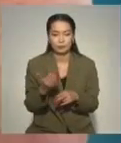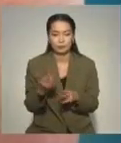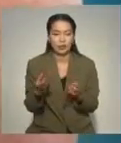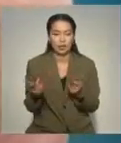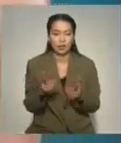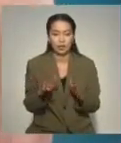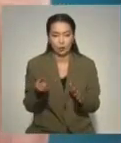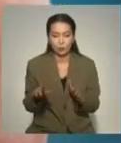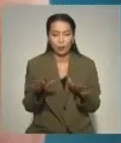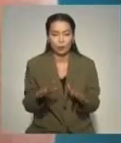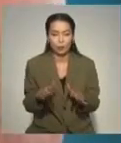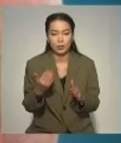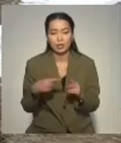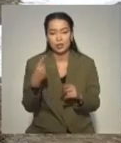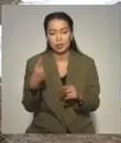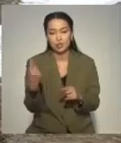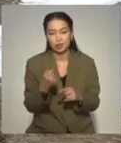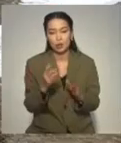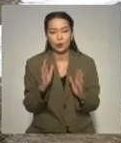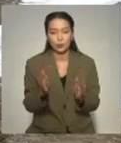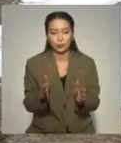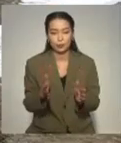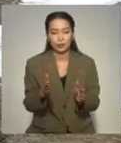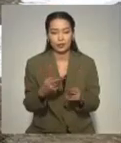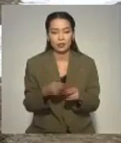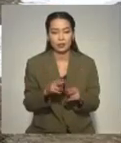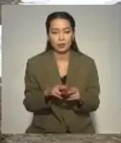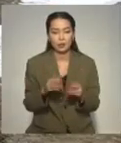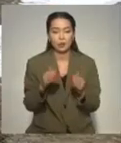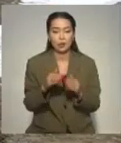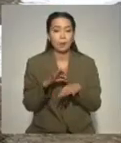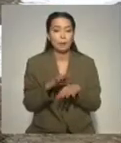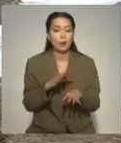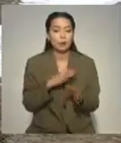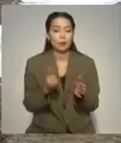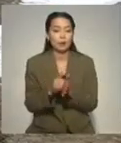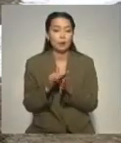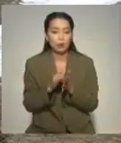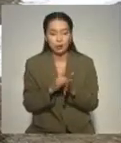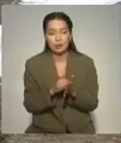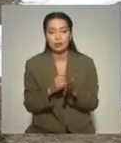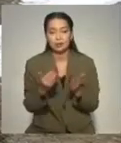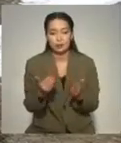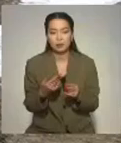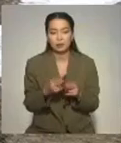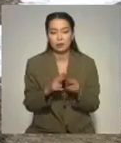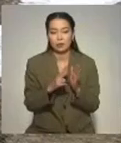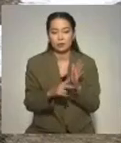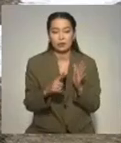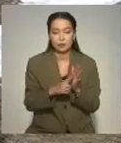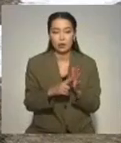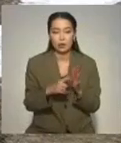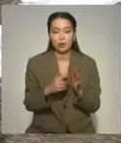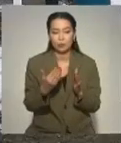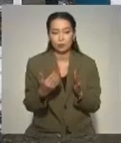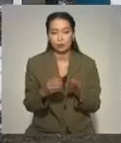еще. На следующей неделе уже мы, которые домой провели методом прокола, 87 дворов,